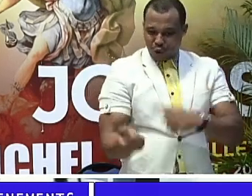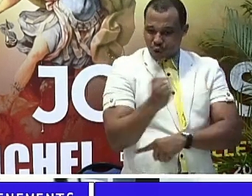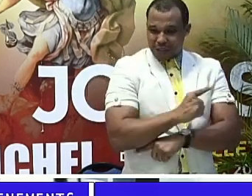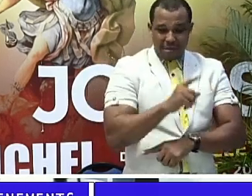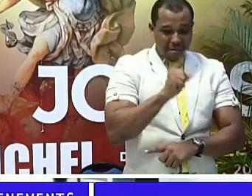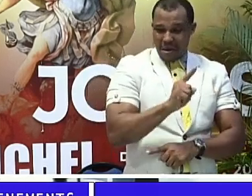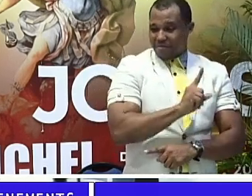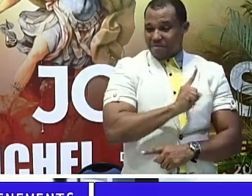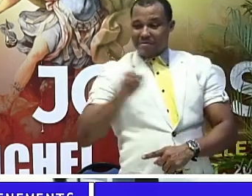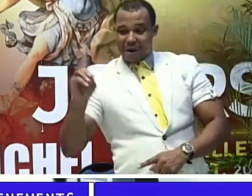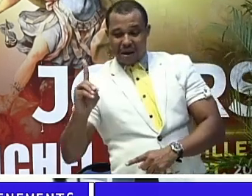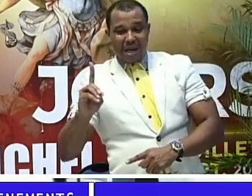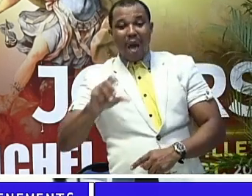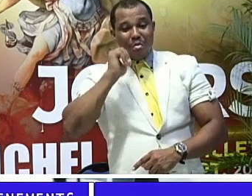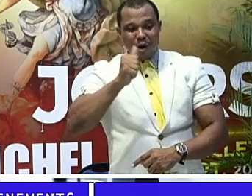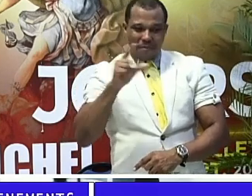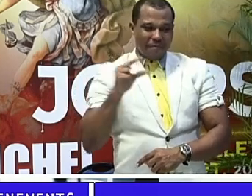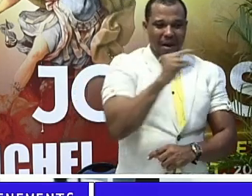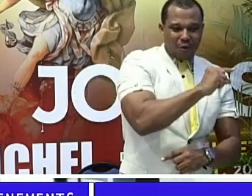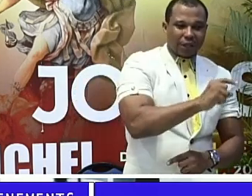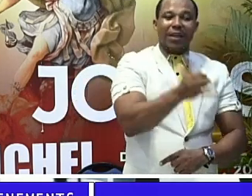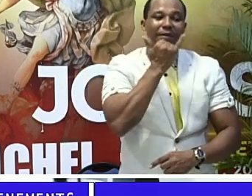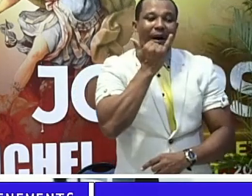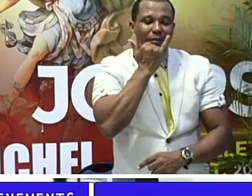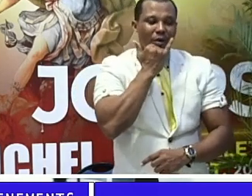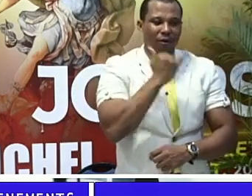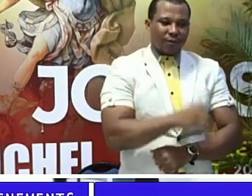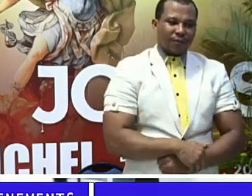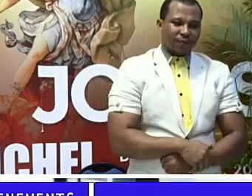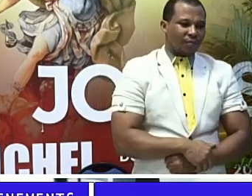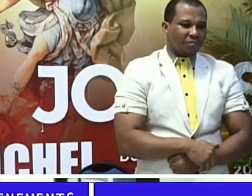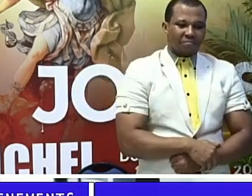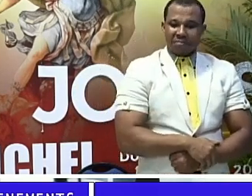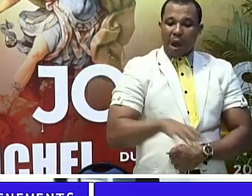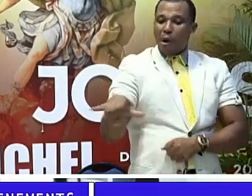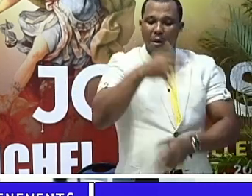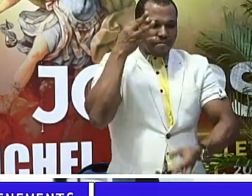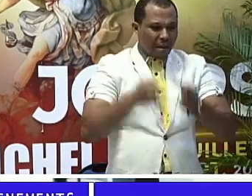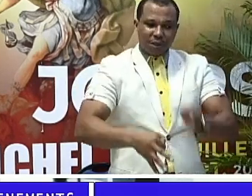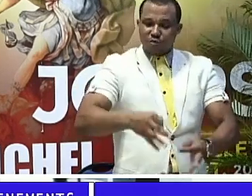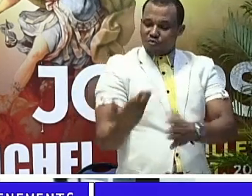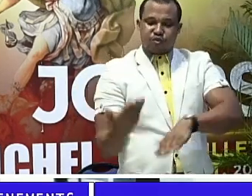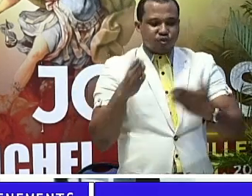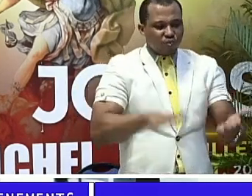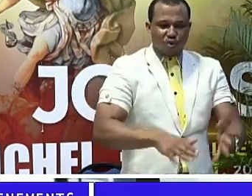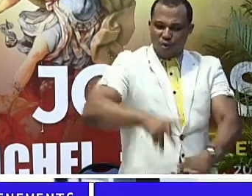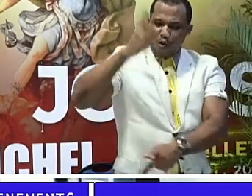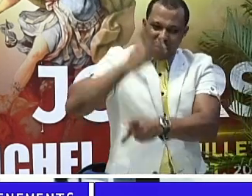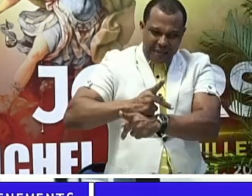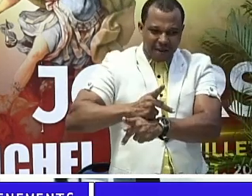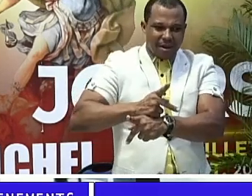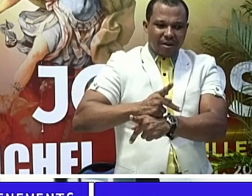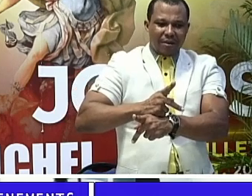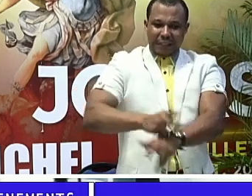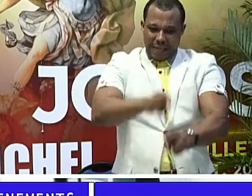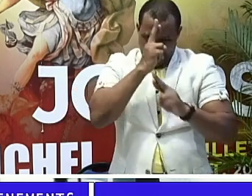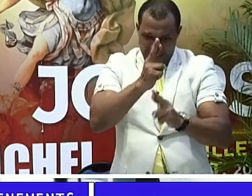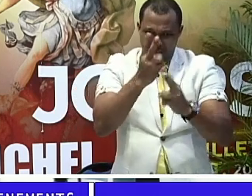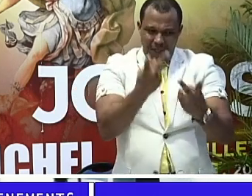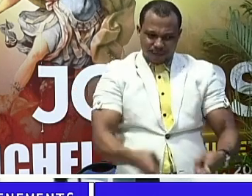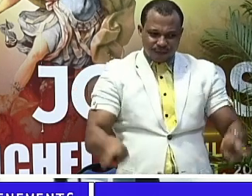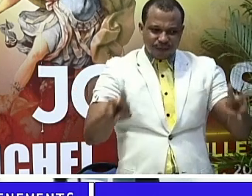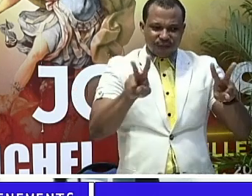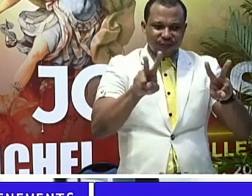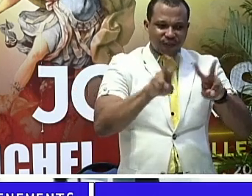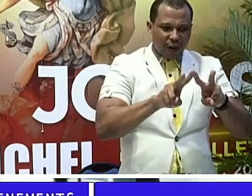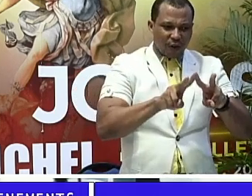m'a vivant. Femme Kembel. Que le même en bas terre, ça va faire rien. Même Kembel, ça me connaît qui c'est valeur là. Et m'a